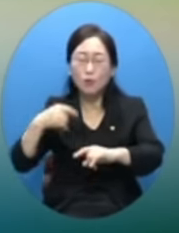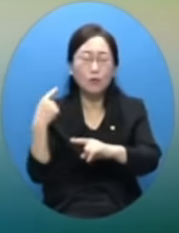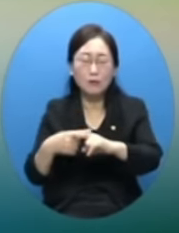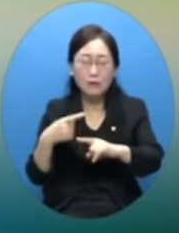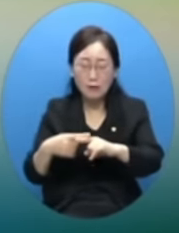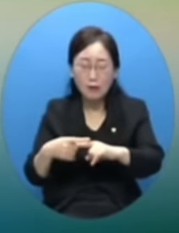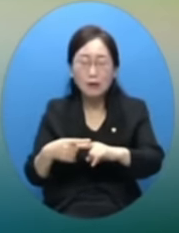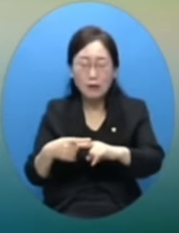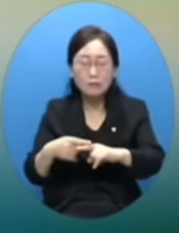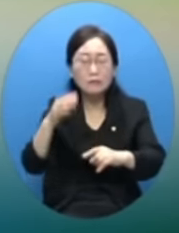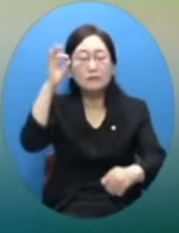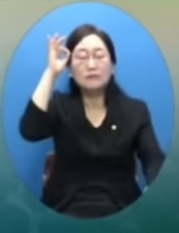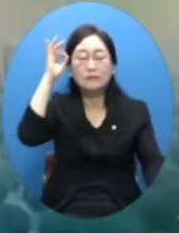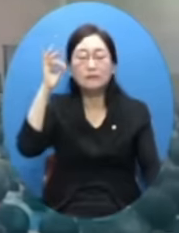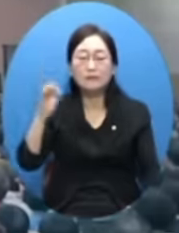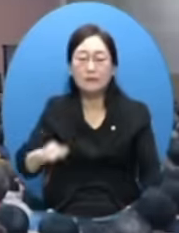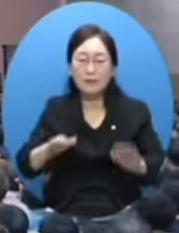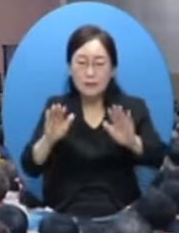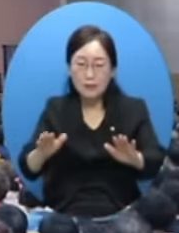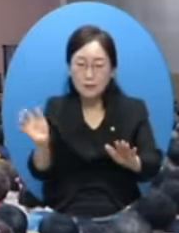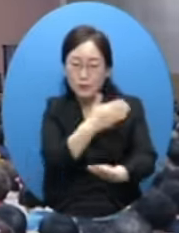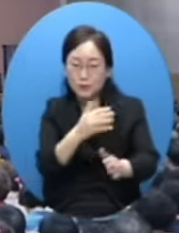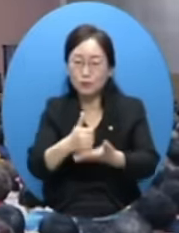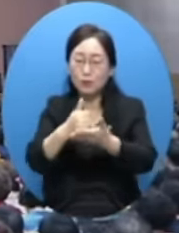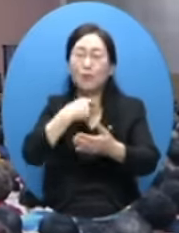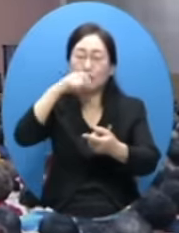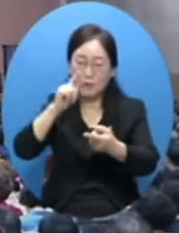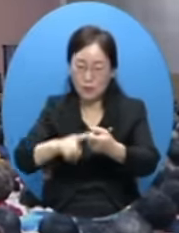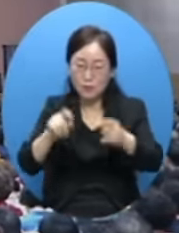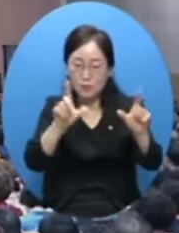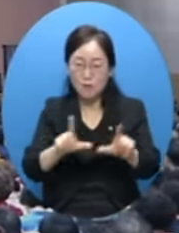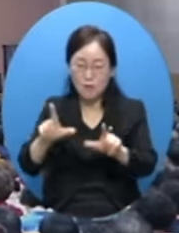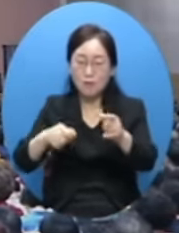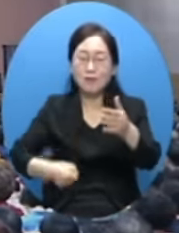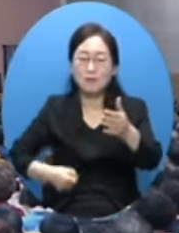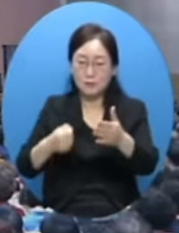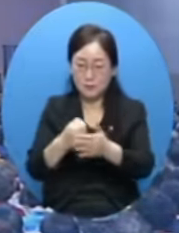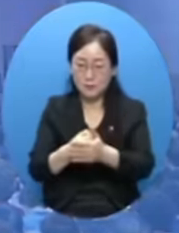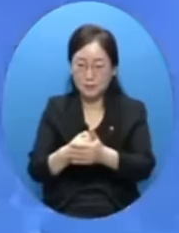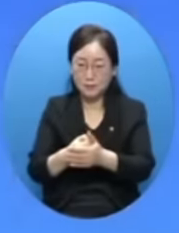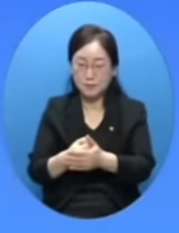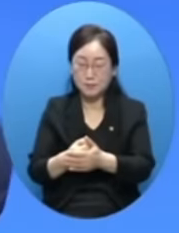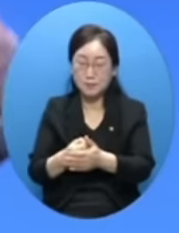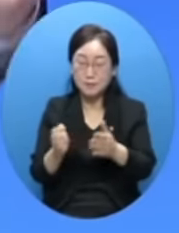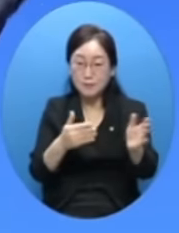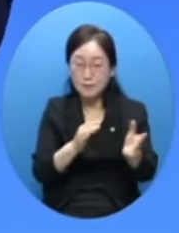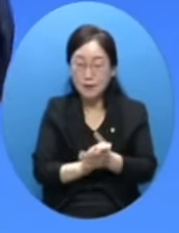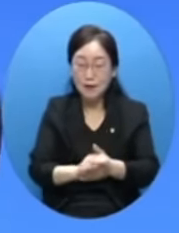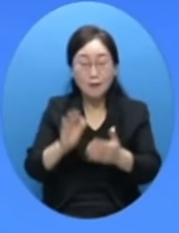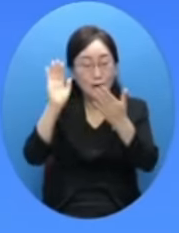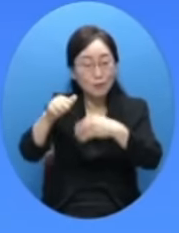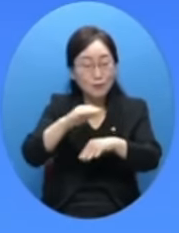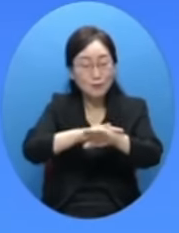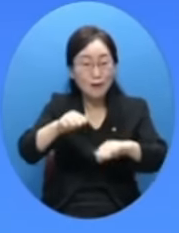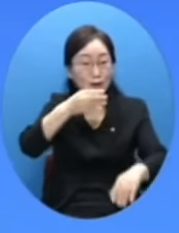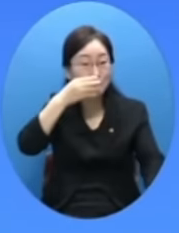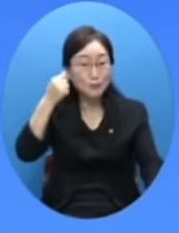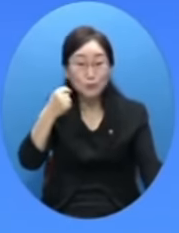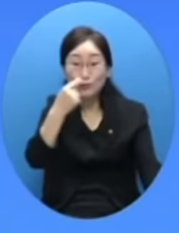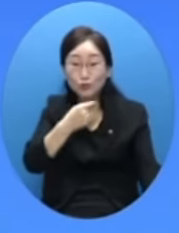해서 이제는 주님 떠도 살기로 했습니다. 그런데 이제 이렇게 기도했으니까 다 잘 될 줄 알았어요.